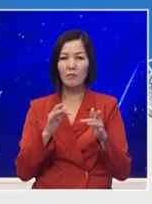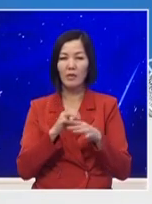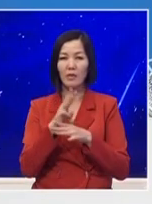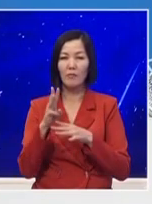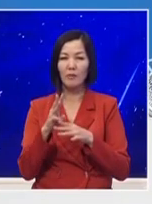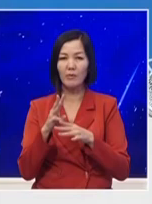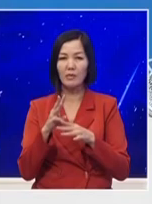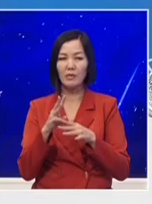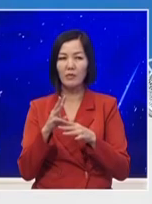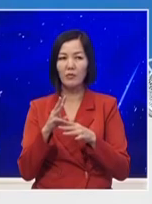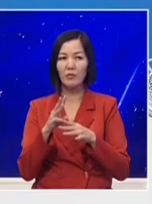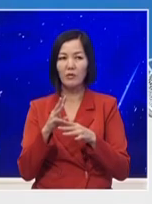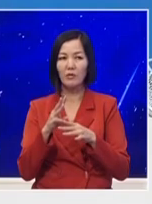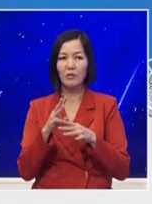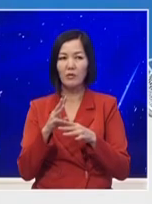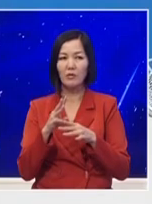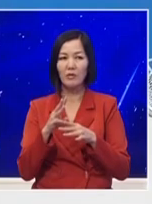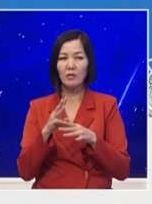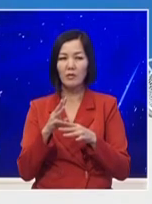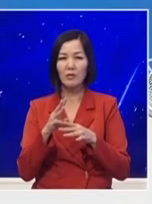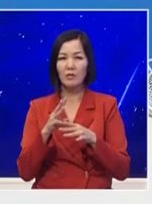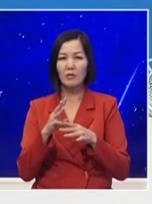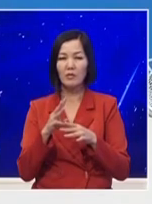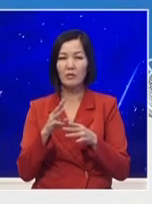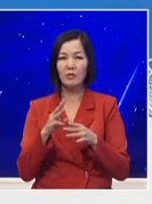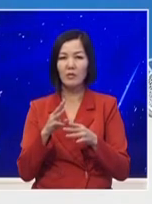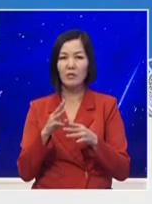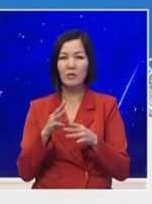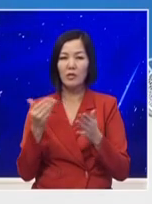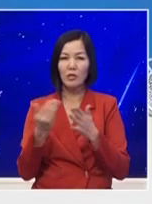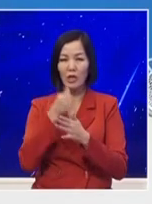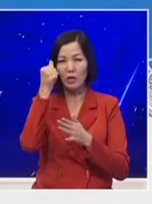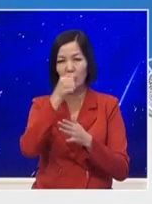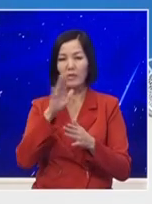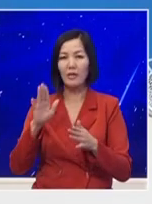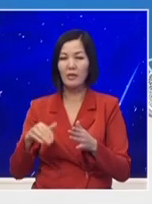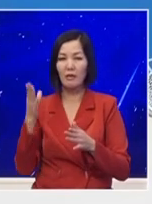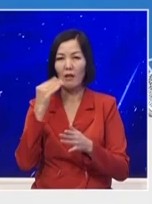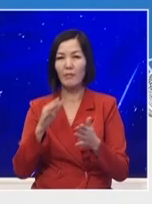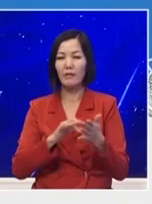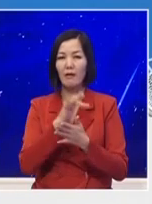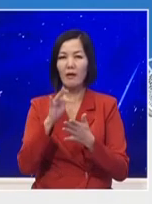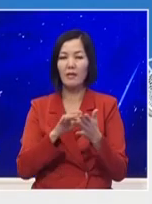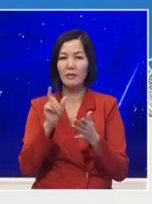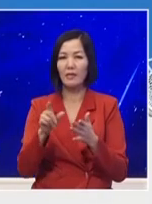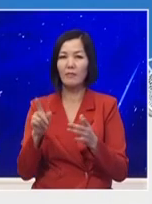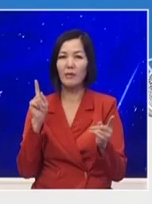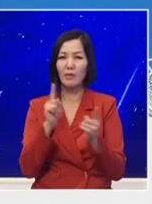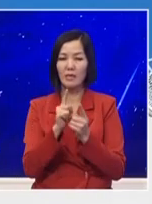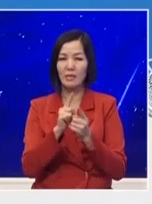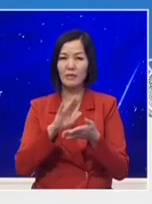енді екінші альтернативі бар. Өткенде осы жаңадан кейін Алматы қаласынан бір азаматтар келді,